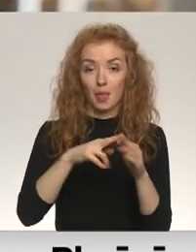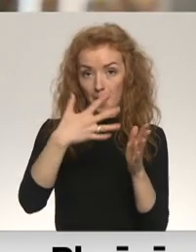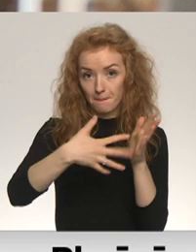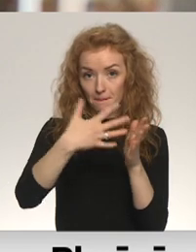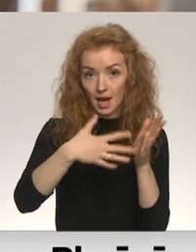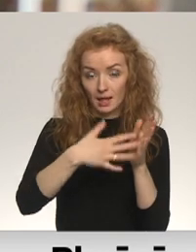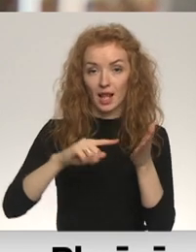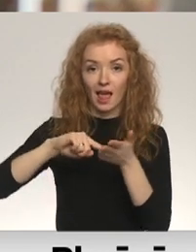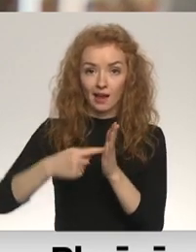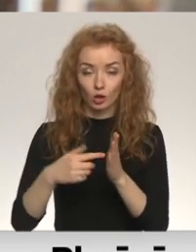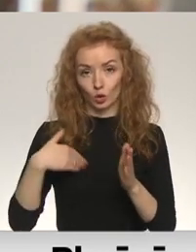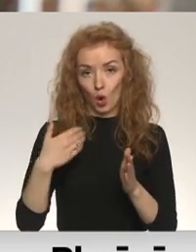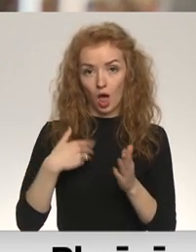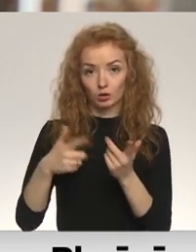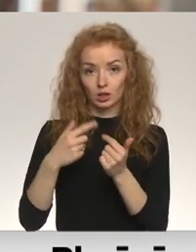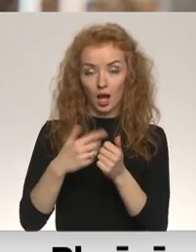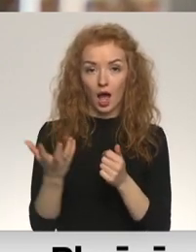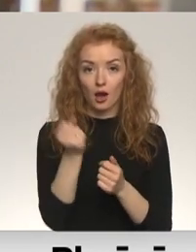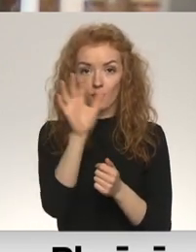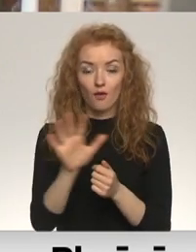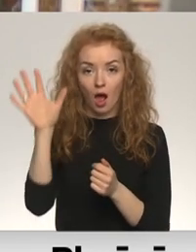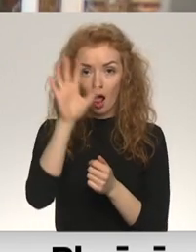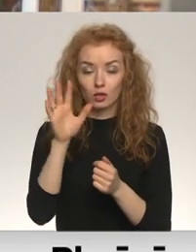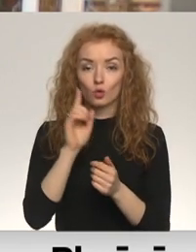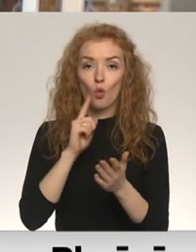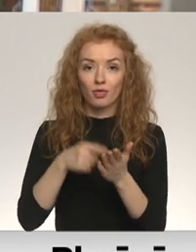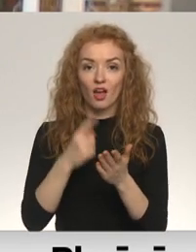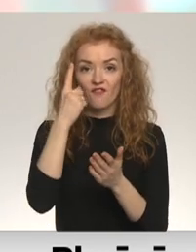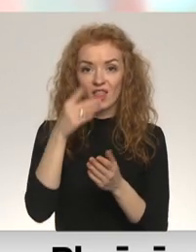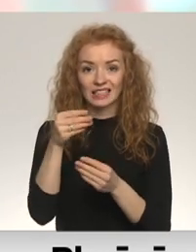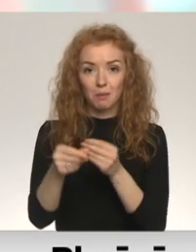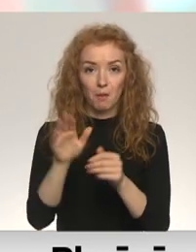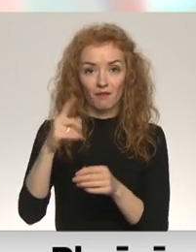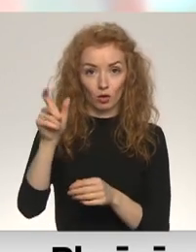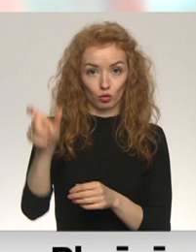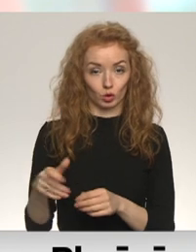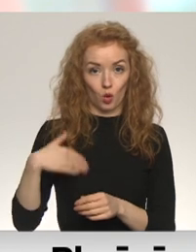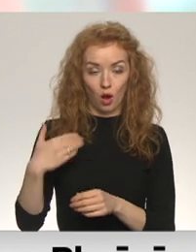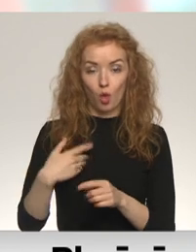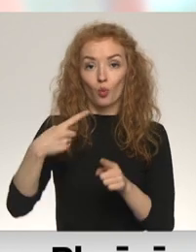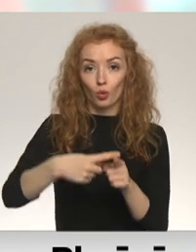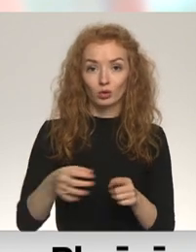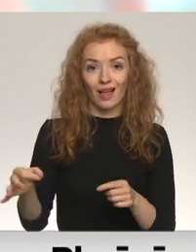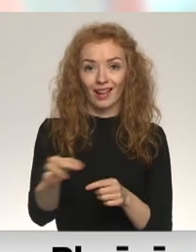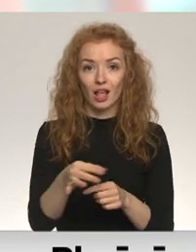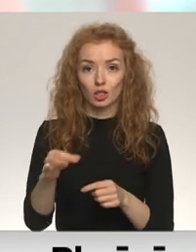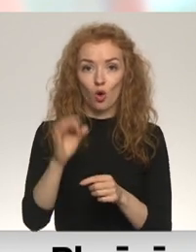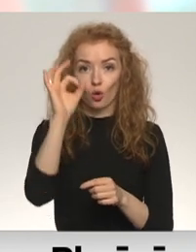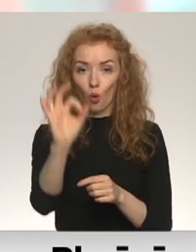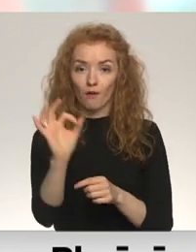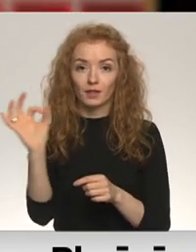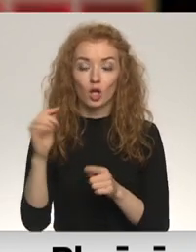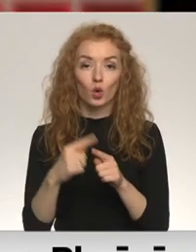aprēķina reizinot skolēnu skaitu ar valsts noteikto izmaksu par vienu skolēnu un vēl ar reģionālo koeficientu un